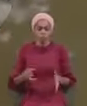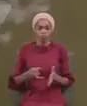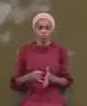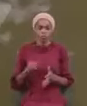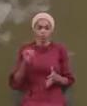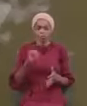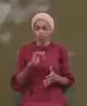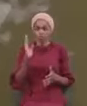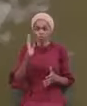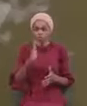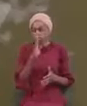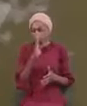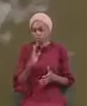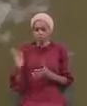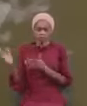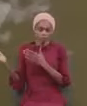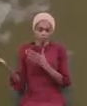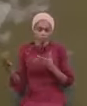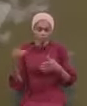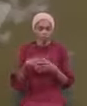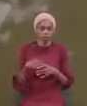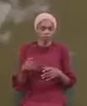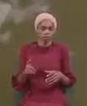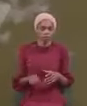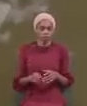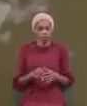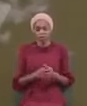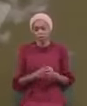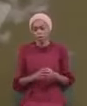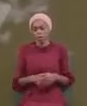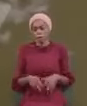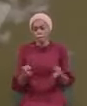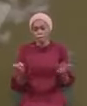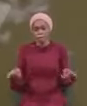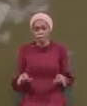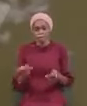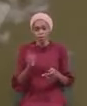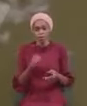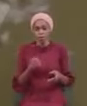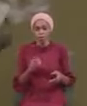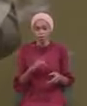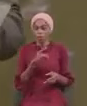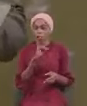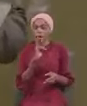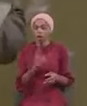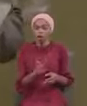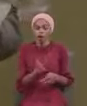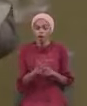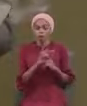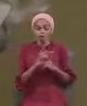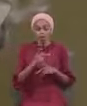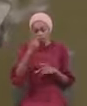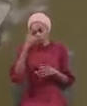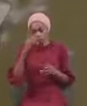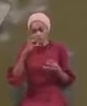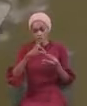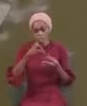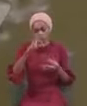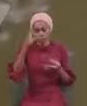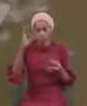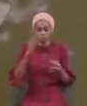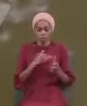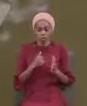supposé apporter le n avons l'pportter le lieu au lieu où nous sommes nouris et préparés pour le royaume de Dieu